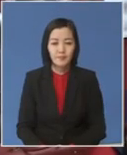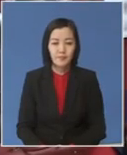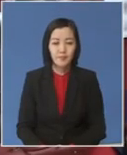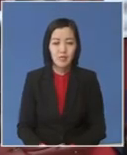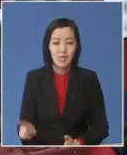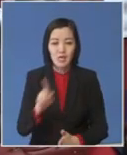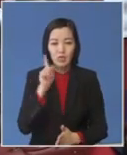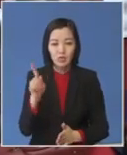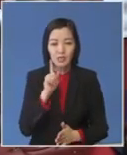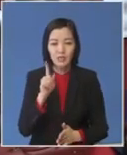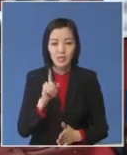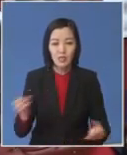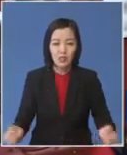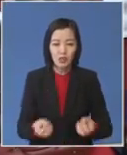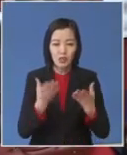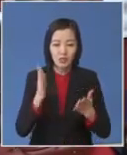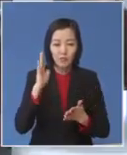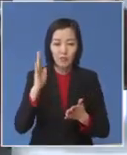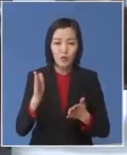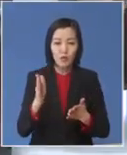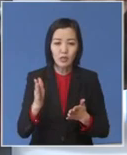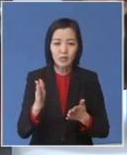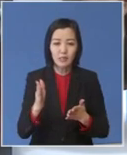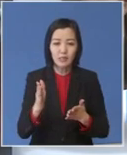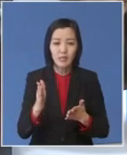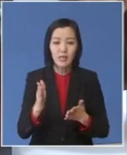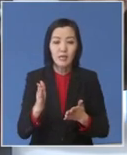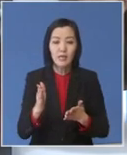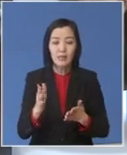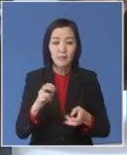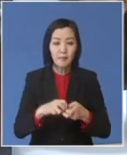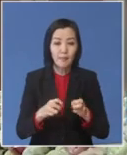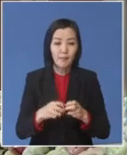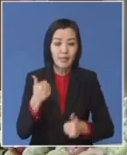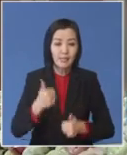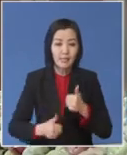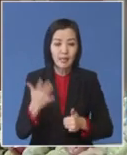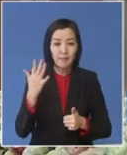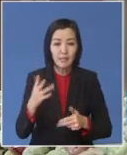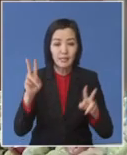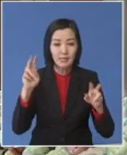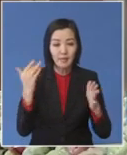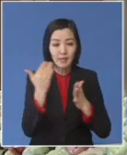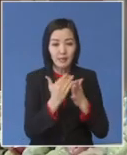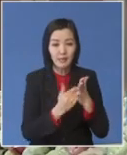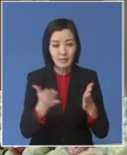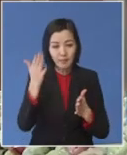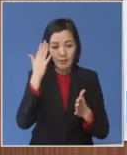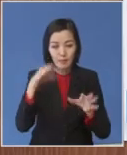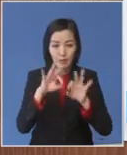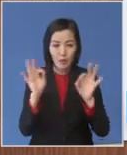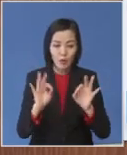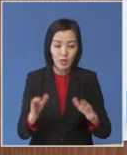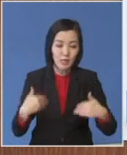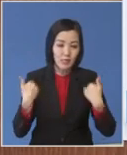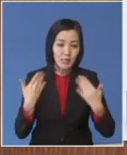Жалындаған мұна жастар жарқын болашақтың бір кезеңін артқа тастап келгендер. Бұлар бұл бәсекеде 5 аталым бойынша білім мен өнерлерін ортаға салды.